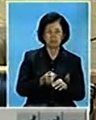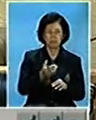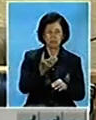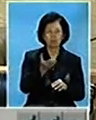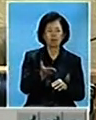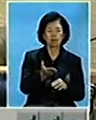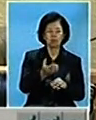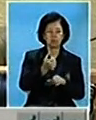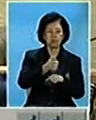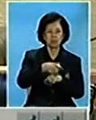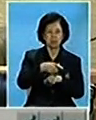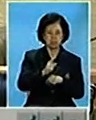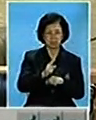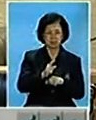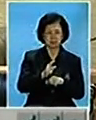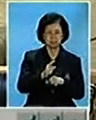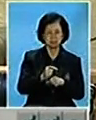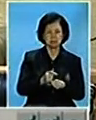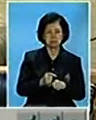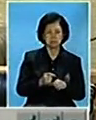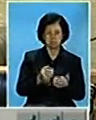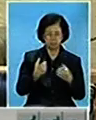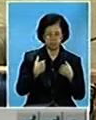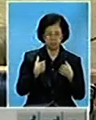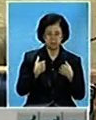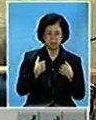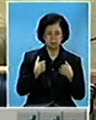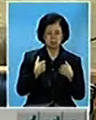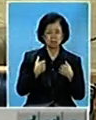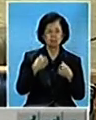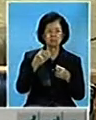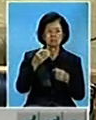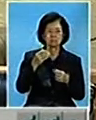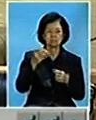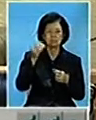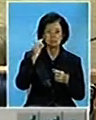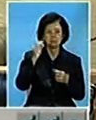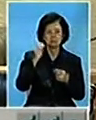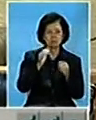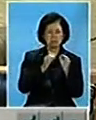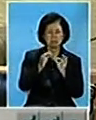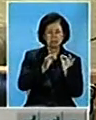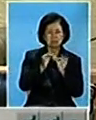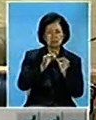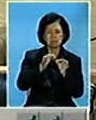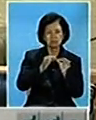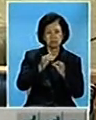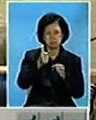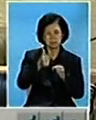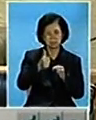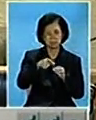าท่านประธานโปรดให้มีการวิพากษ์วิจารณ์ได้หรือครับเพราะเวทีแห่งนี้เป็นเวทีเดียวที่เราจะพูด